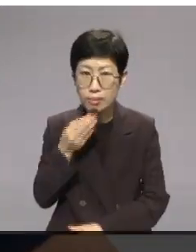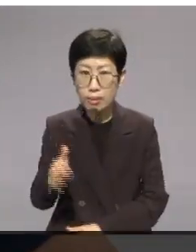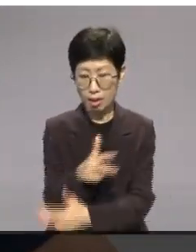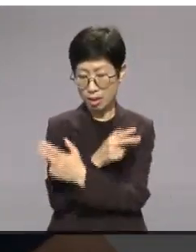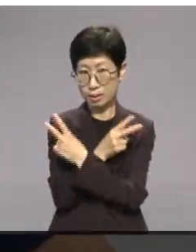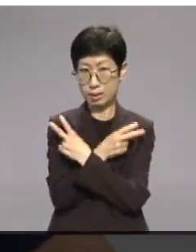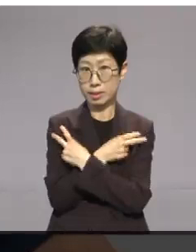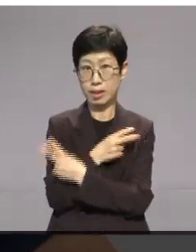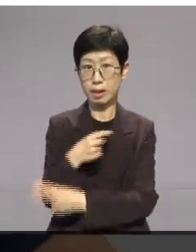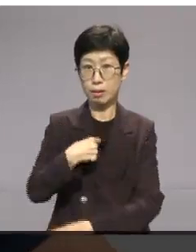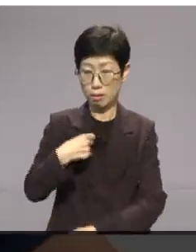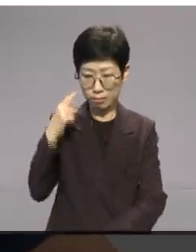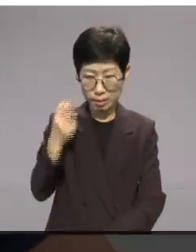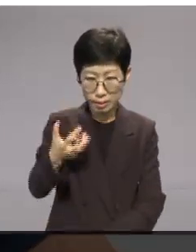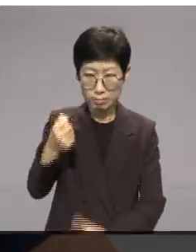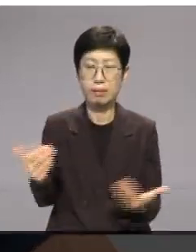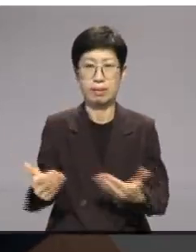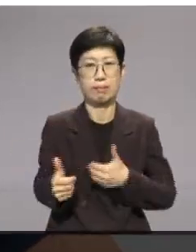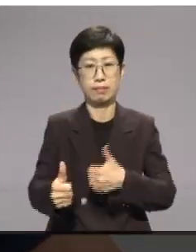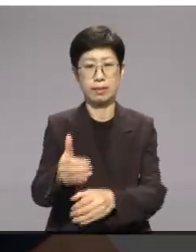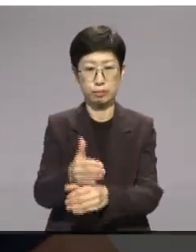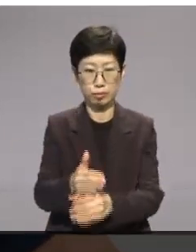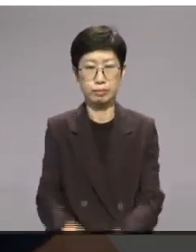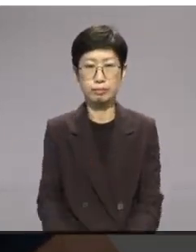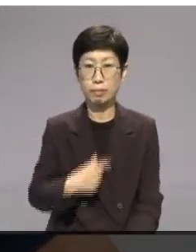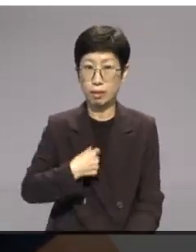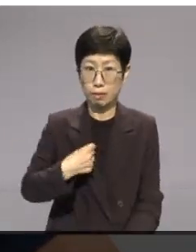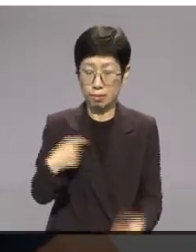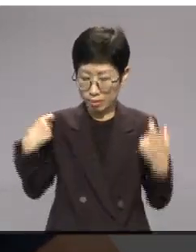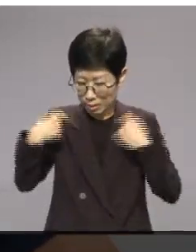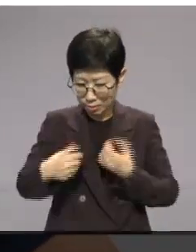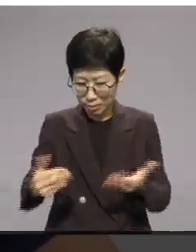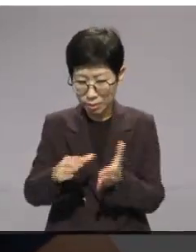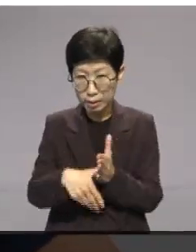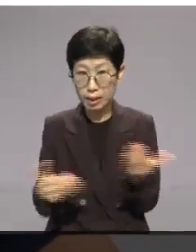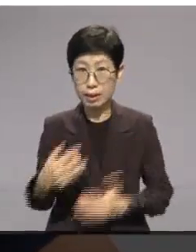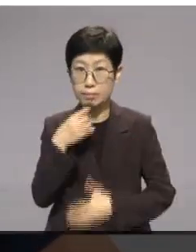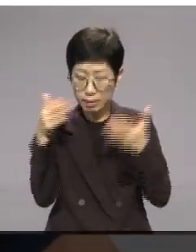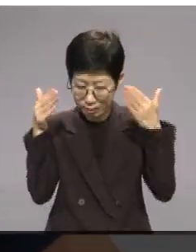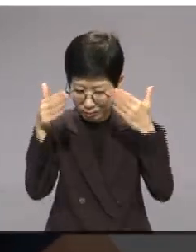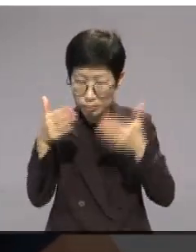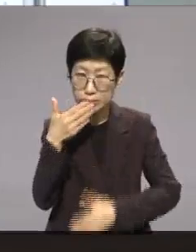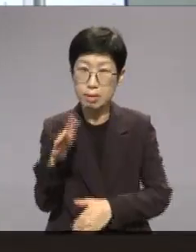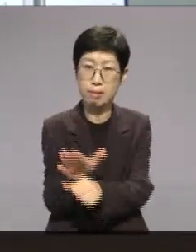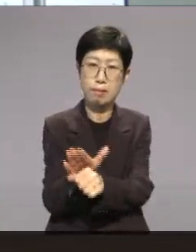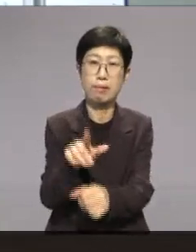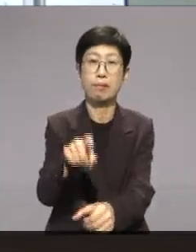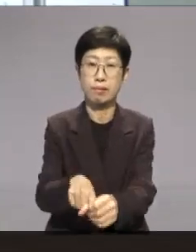개념으로 어 우리는 일을 하고 있어요 작업하고 있고 일을할 때 일에만 전념할 수